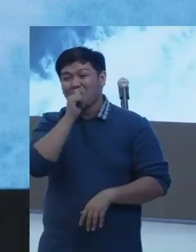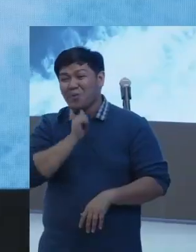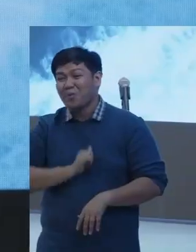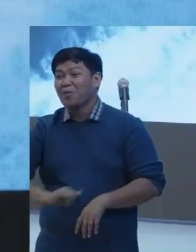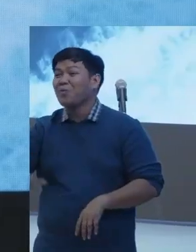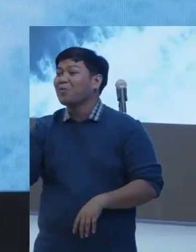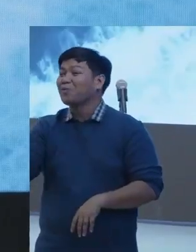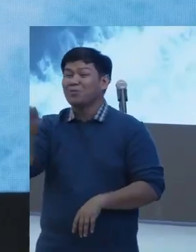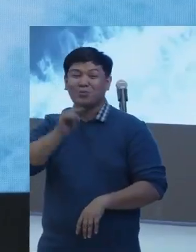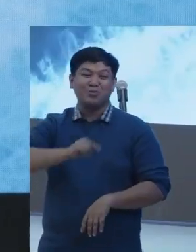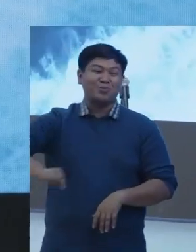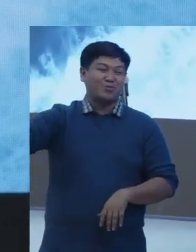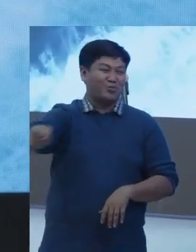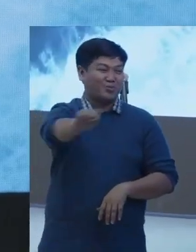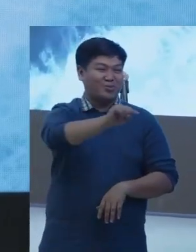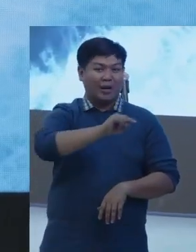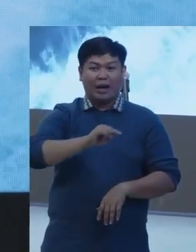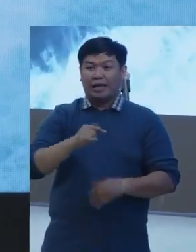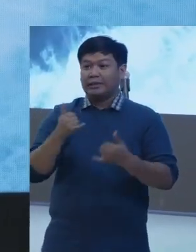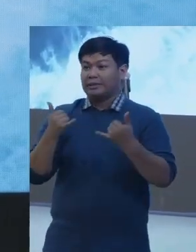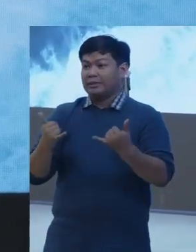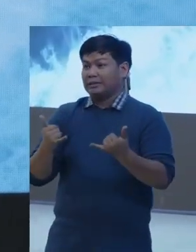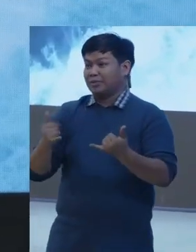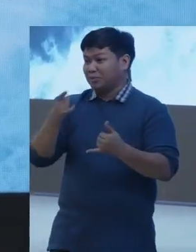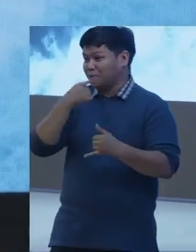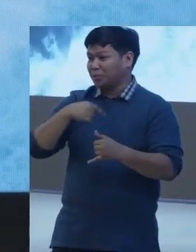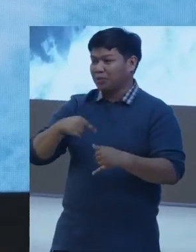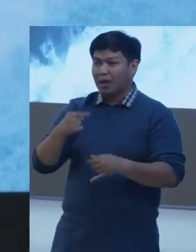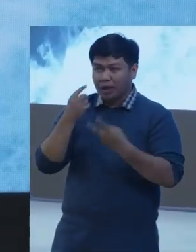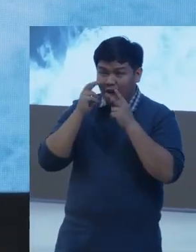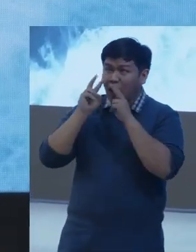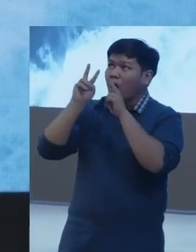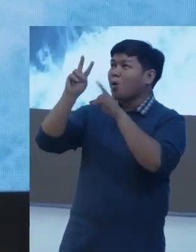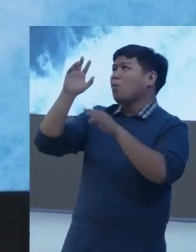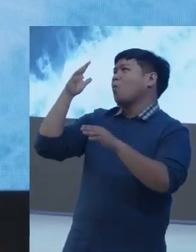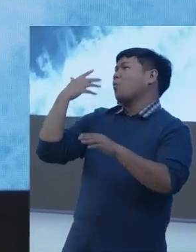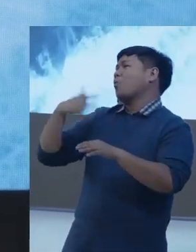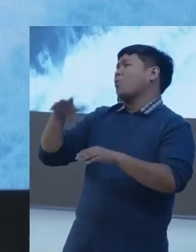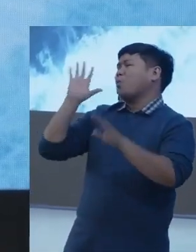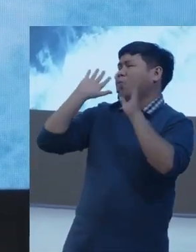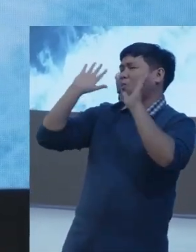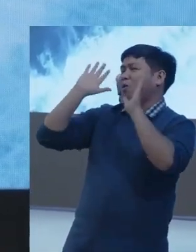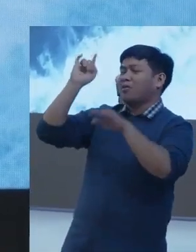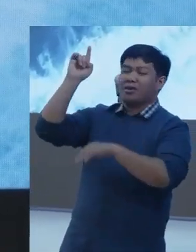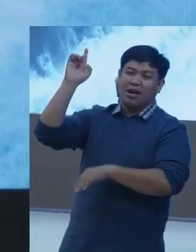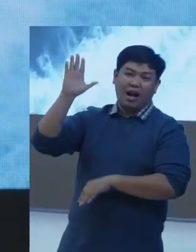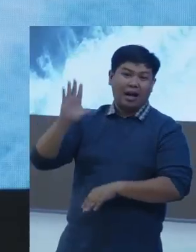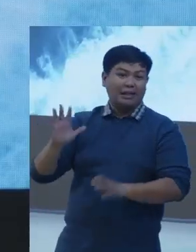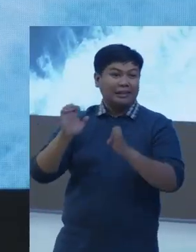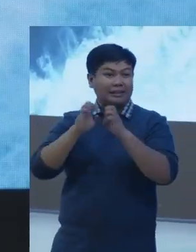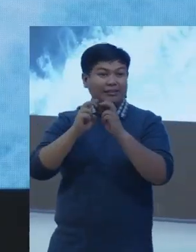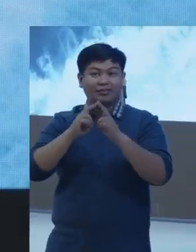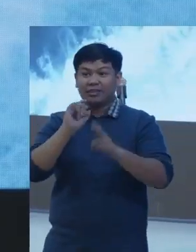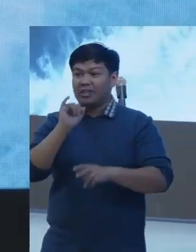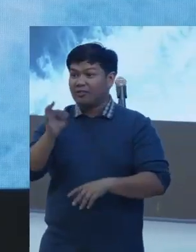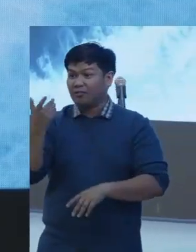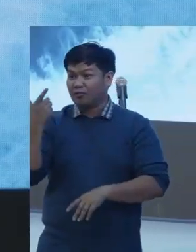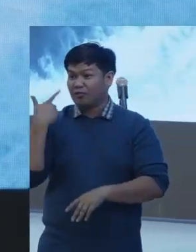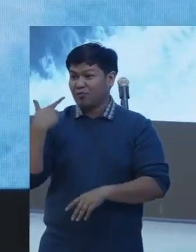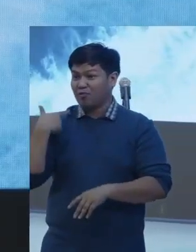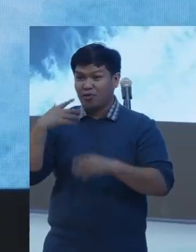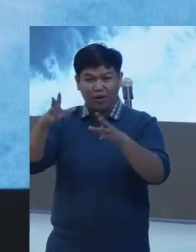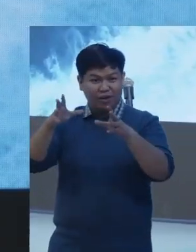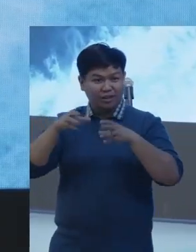po ang aklat na ito dapat sa lahat sa atin. At kahit na doon sa mga hindi pa nakakilala kay